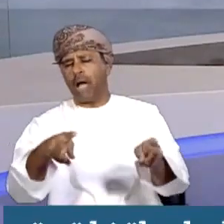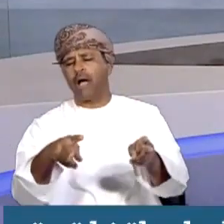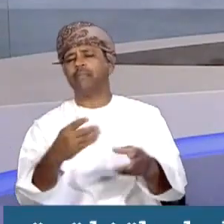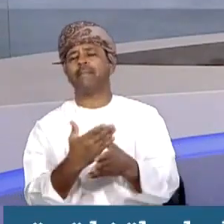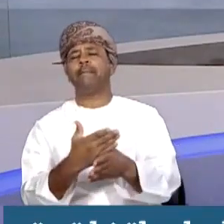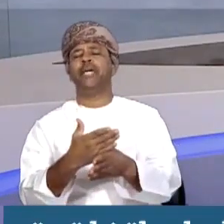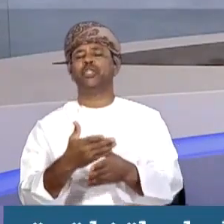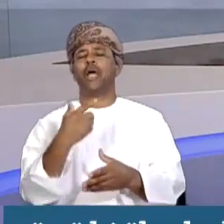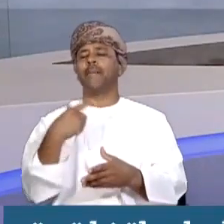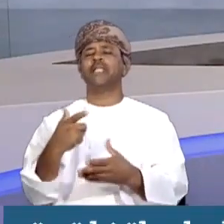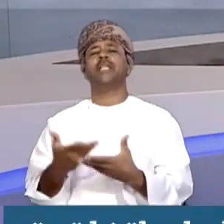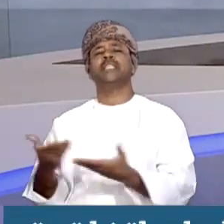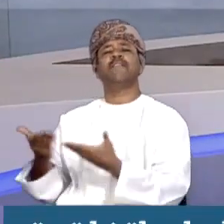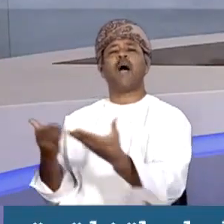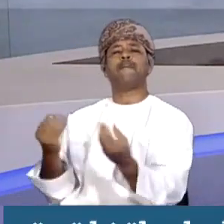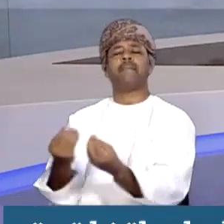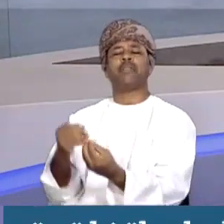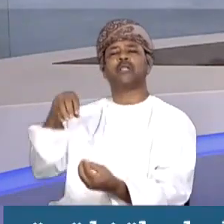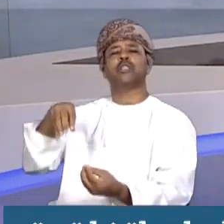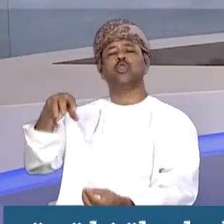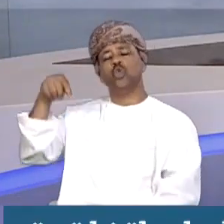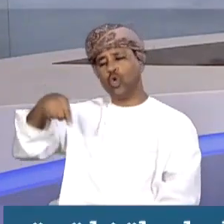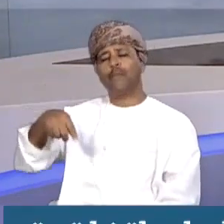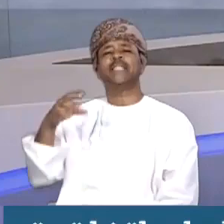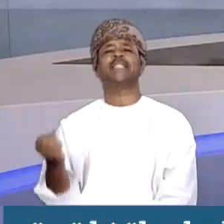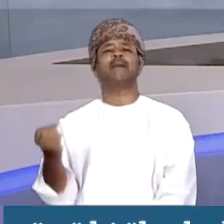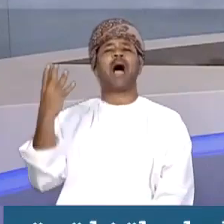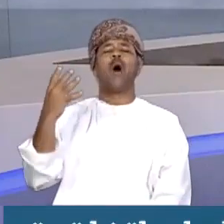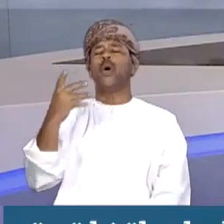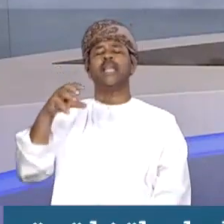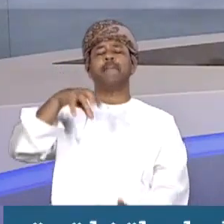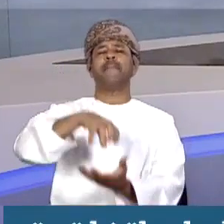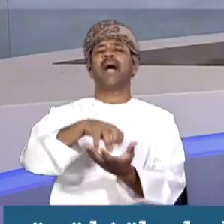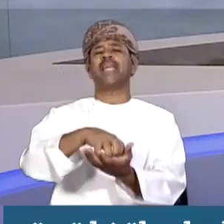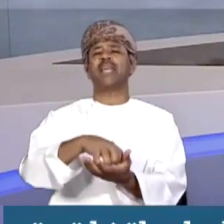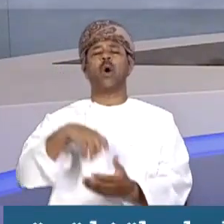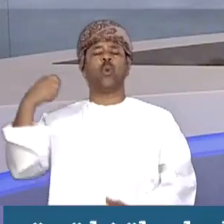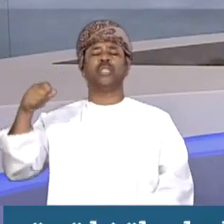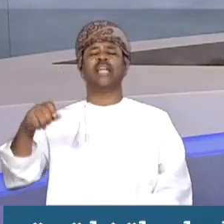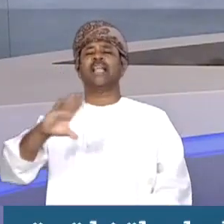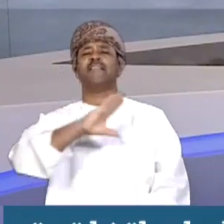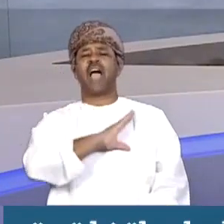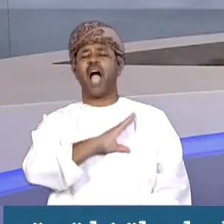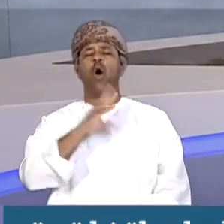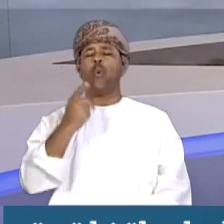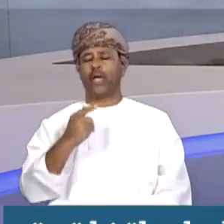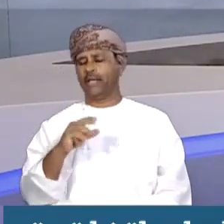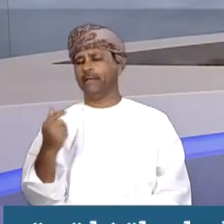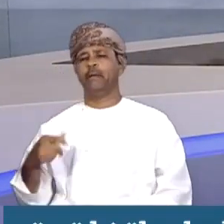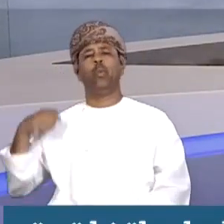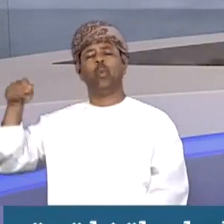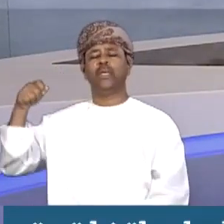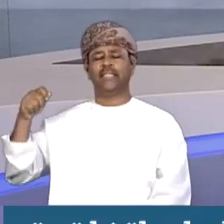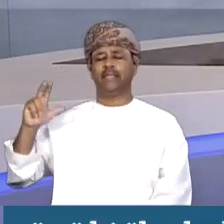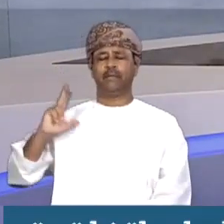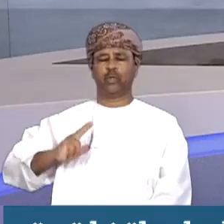جلسة المباحثات الرسمية التي عقدت صباح اليوم بمقر وزارة الدفاع بمعسكر بيت الفلج بين كل من معالي السيد